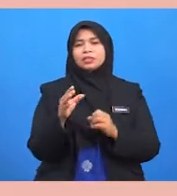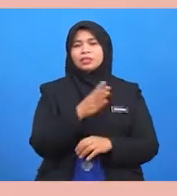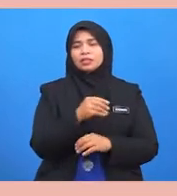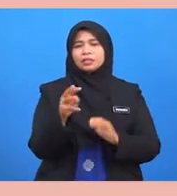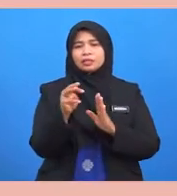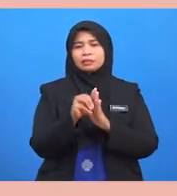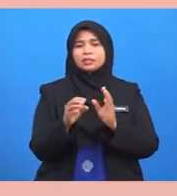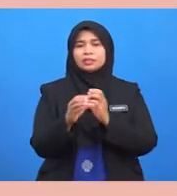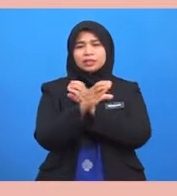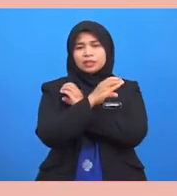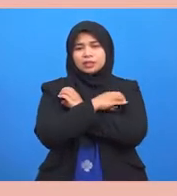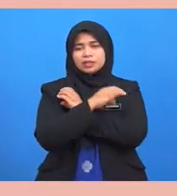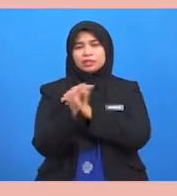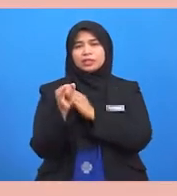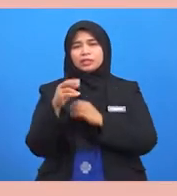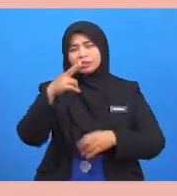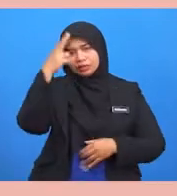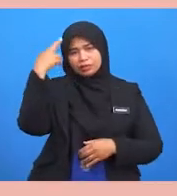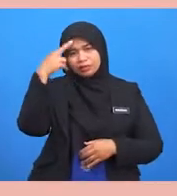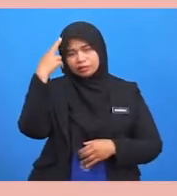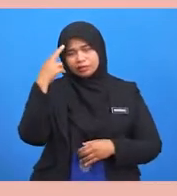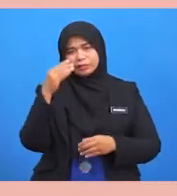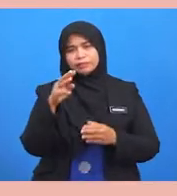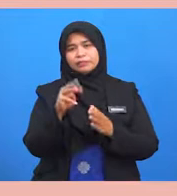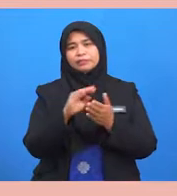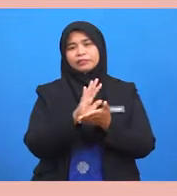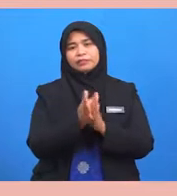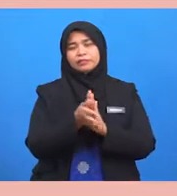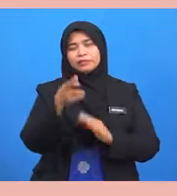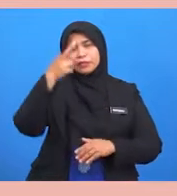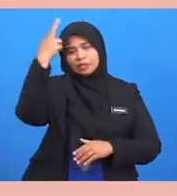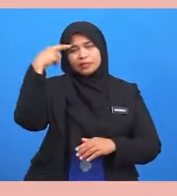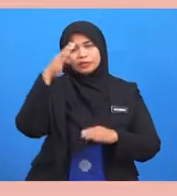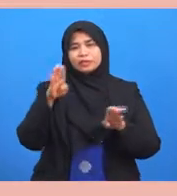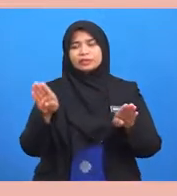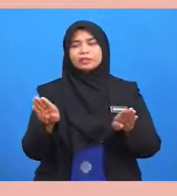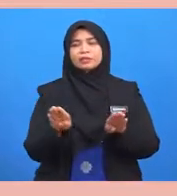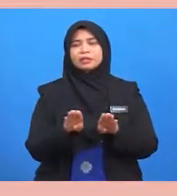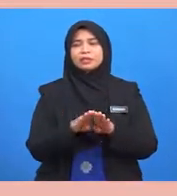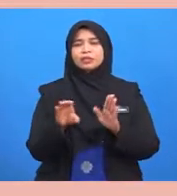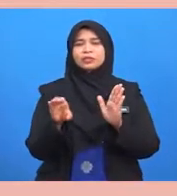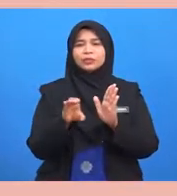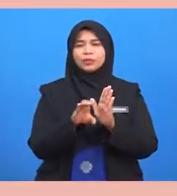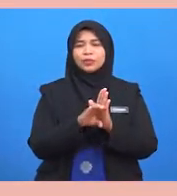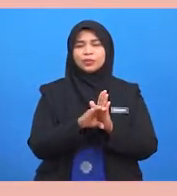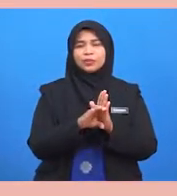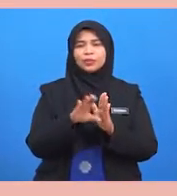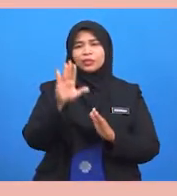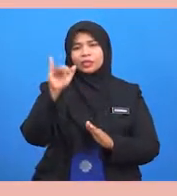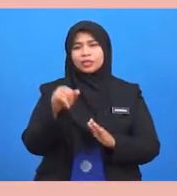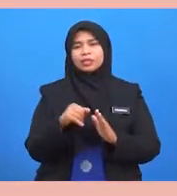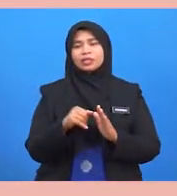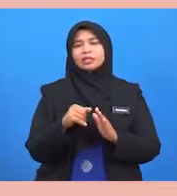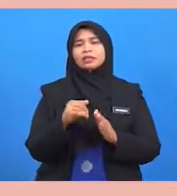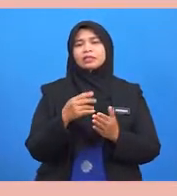Rasulullah, menjadikan Rasulullah sallallahu alaihi wasallam sebagai qudwah hasanah, iaitu